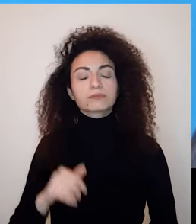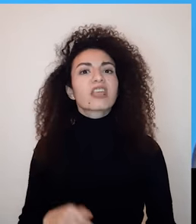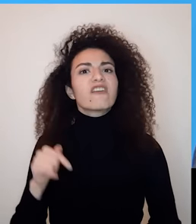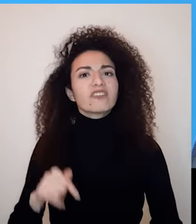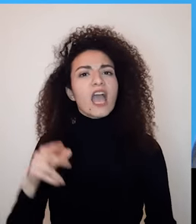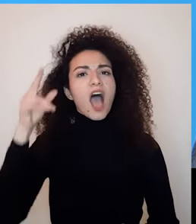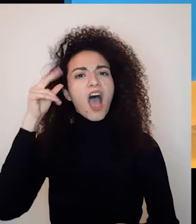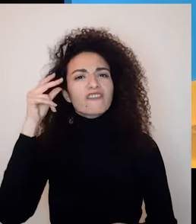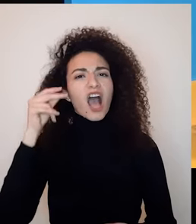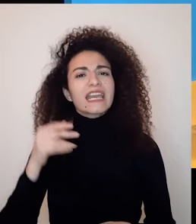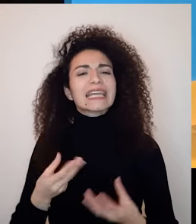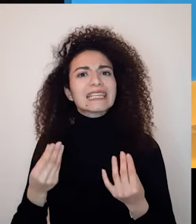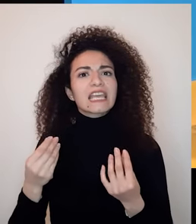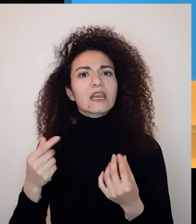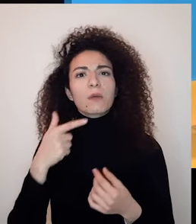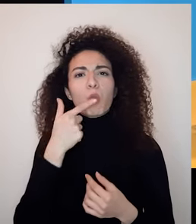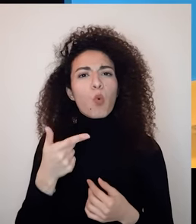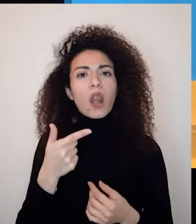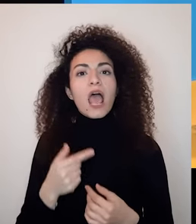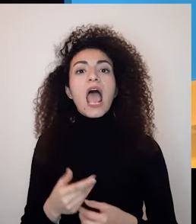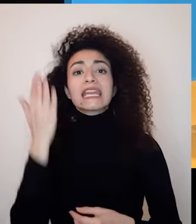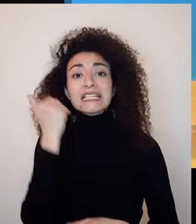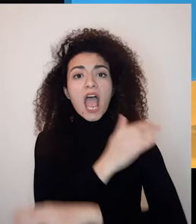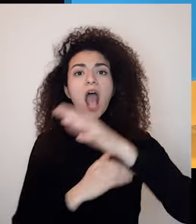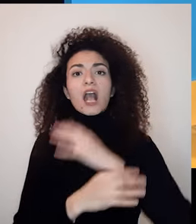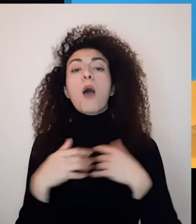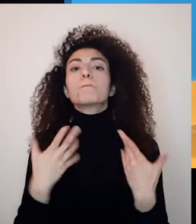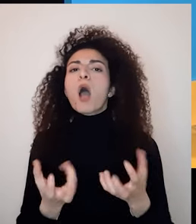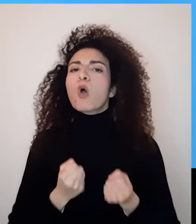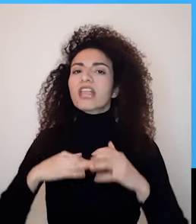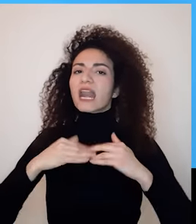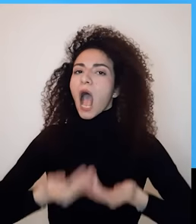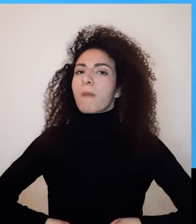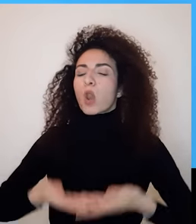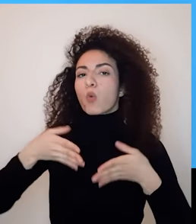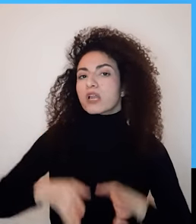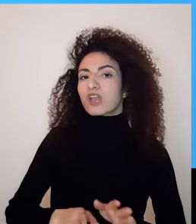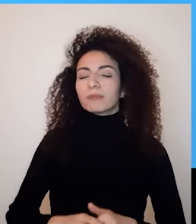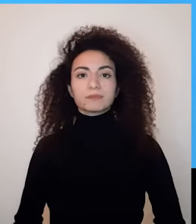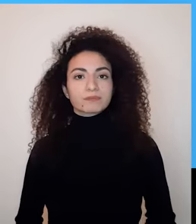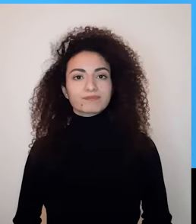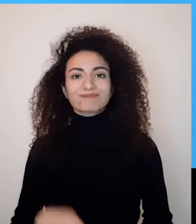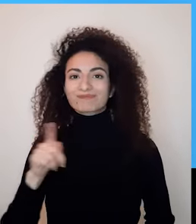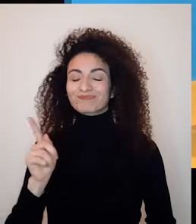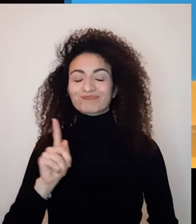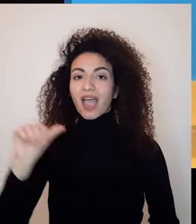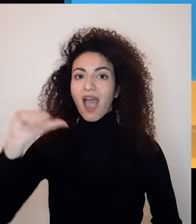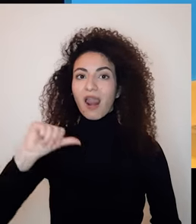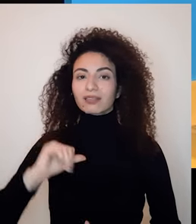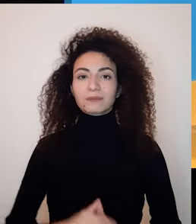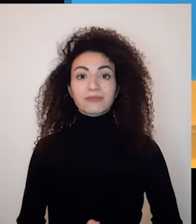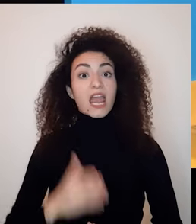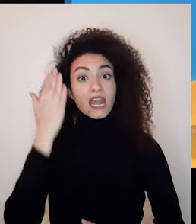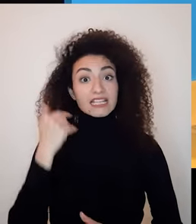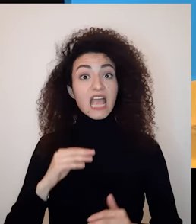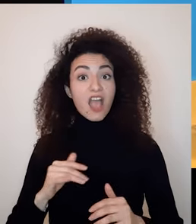غير الإعاقة. دكتور رامي، في معتقد سائد أن النساء ذوات الإعاقة غير قادرين على الحمل والإنجاب. طبعاً